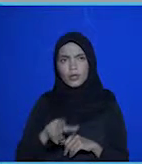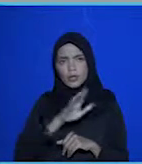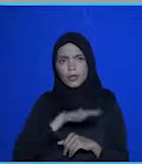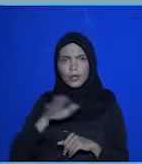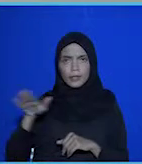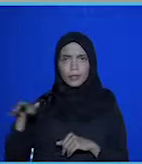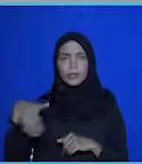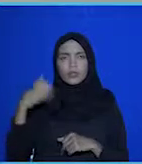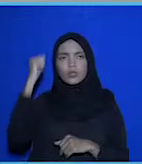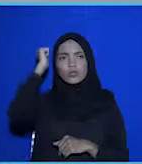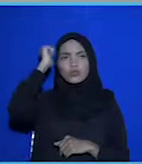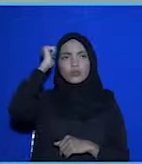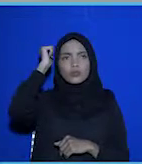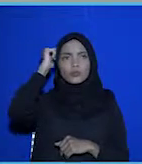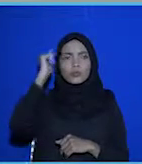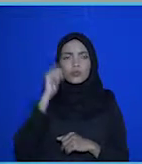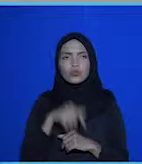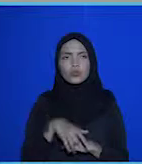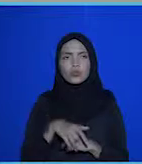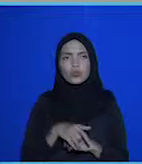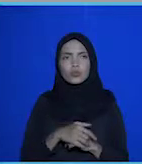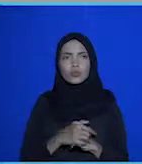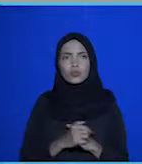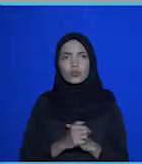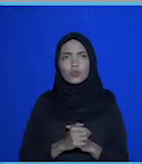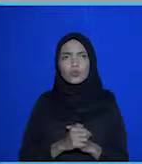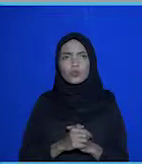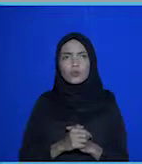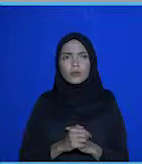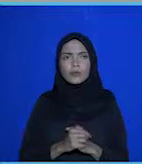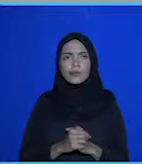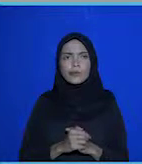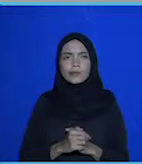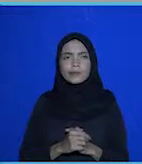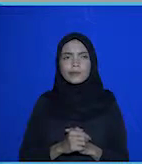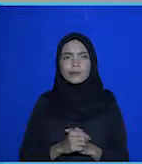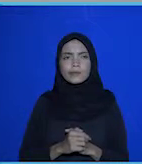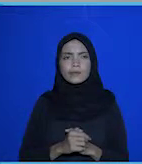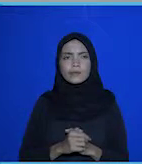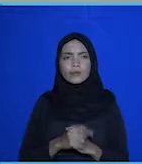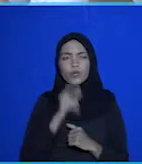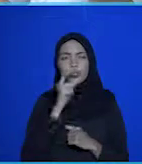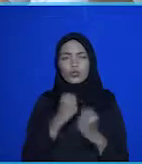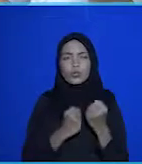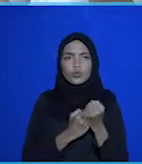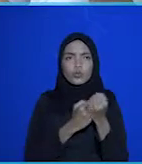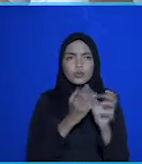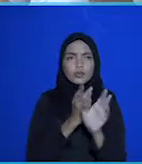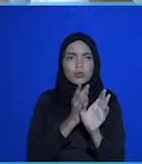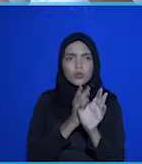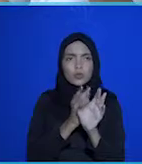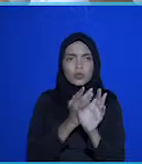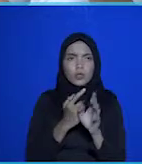setiap hari. Kemudian dalam mendukung layanan dukungan psikososial juga ada pos utama layanan